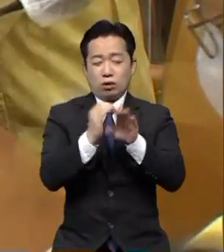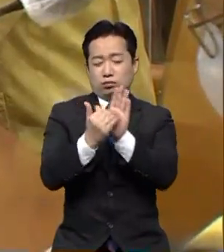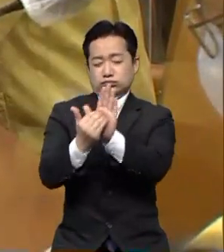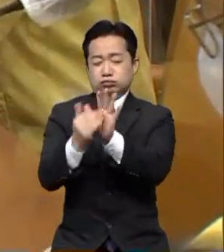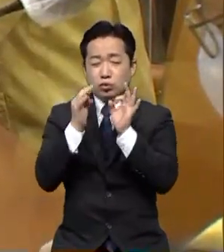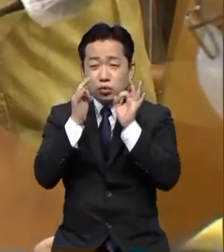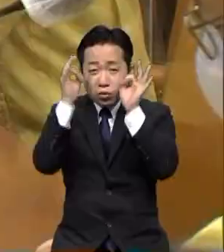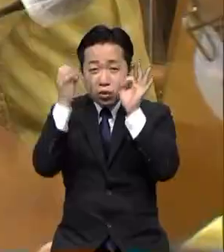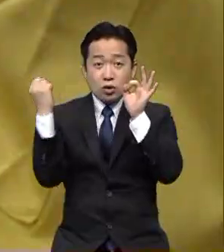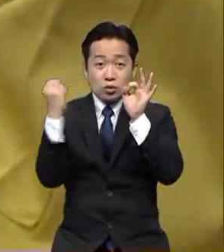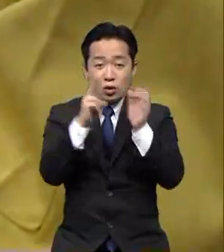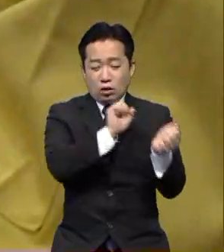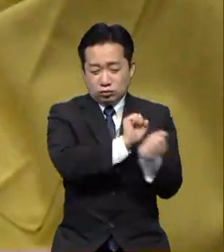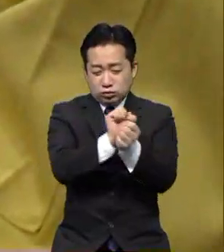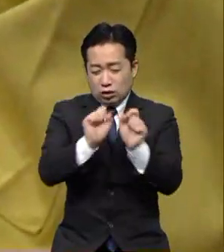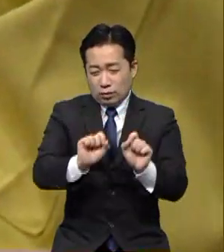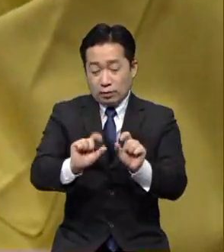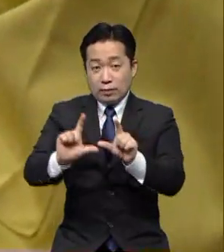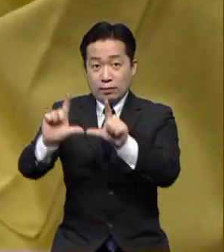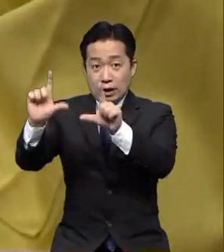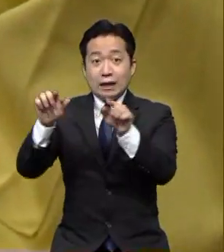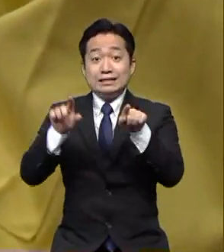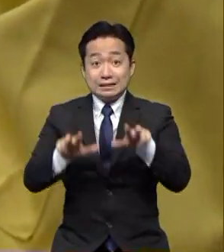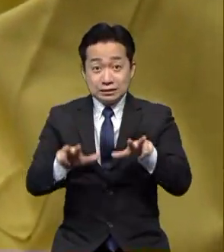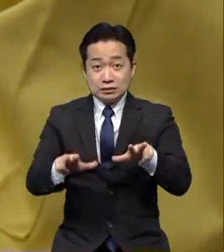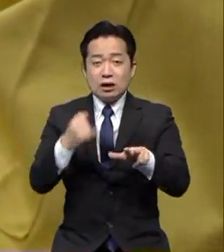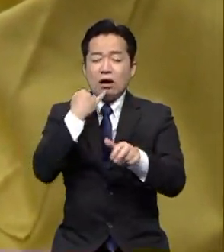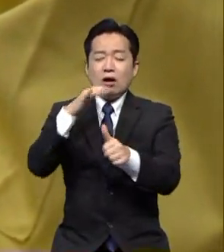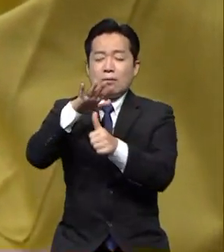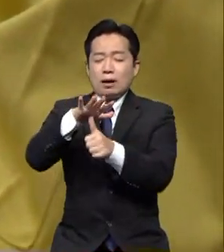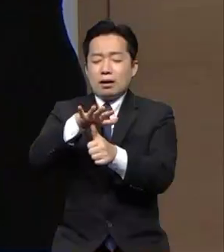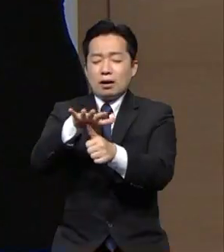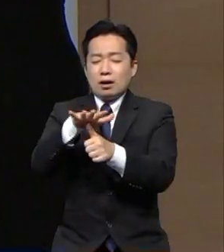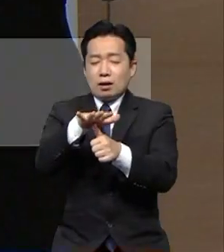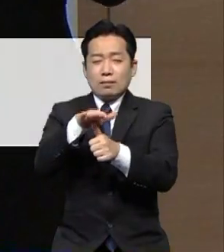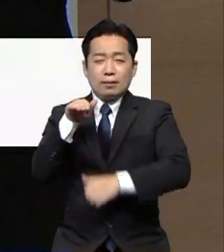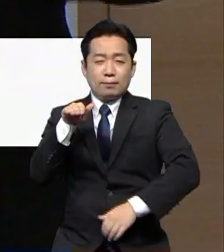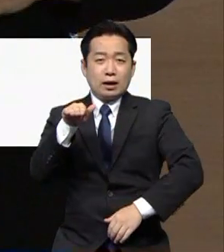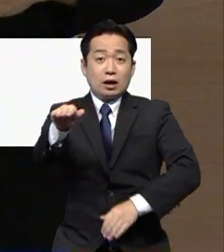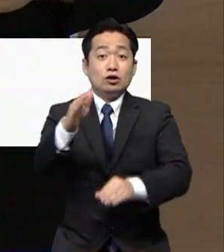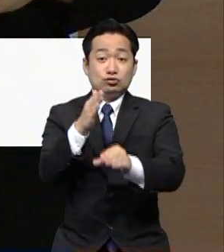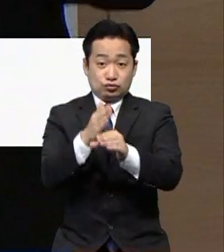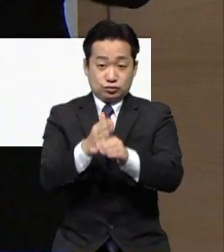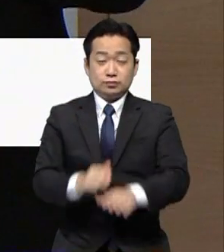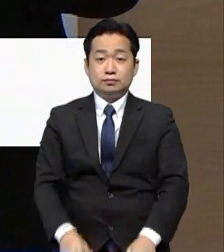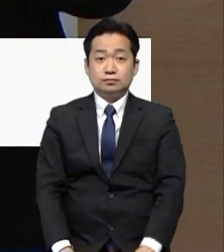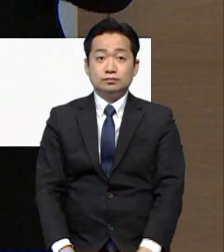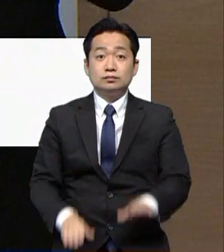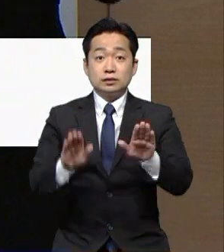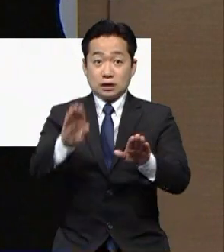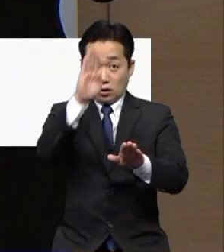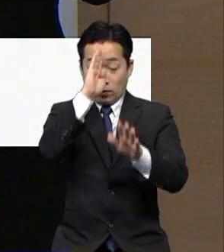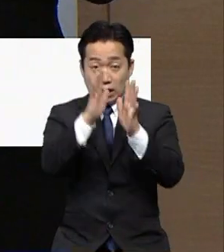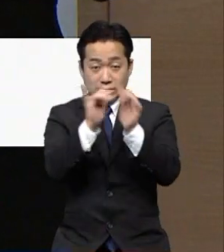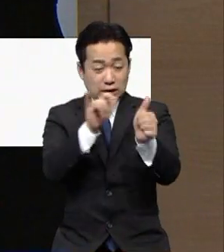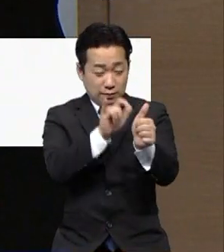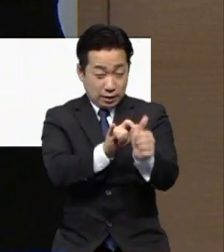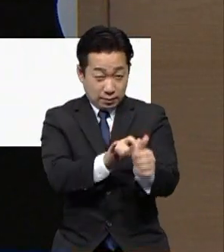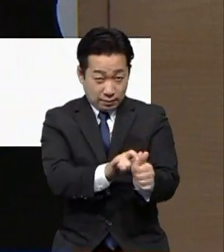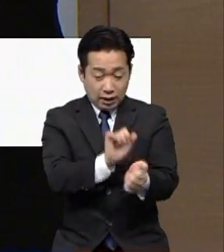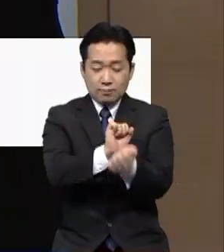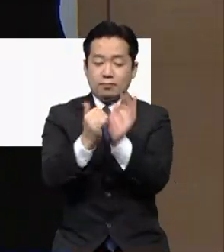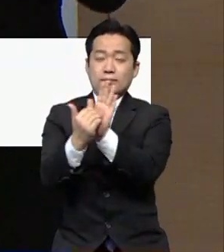유행 확산 속도가 균형 상태를 이어가고 있다고 평가했습니다. 현재 환자 발생 수준에 대해서는